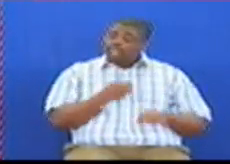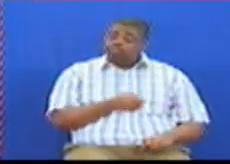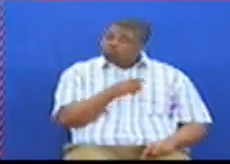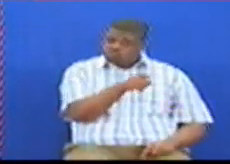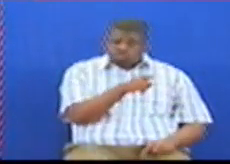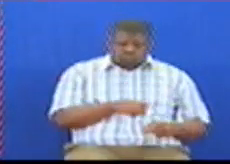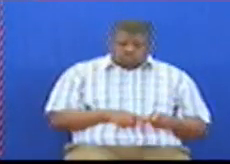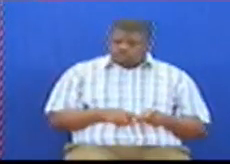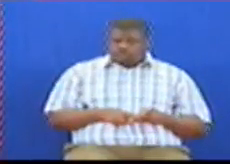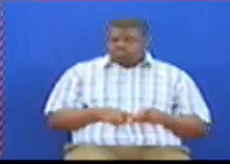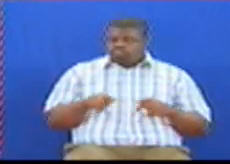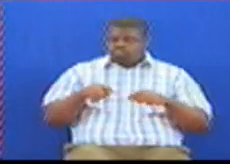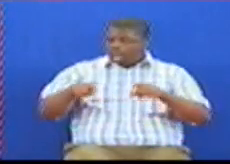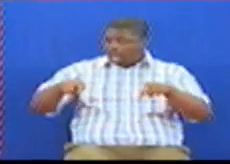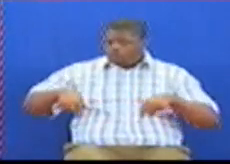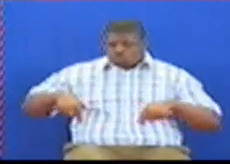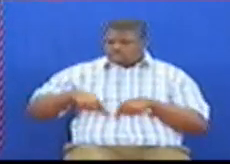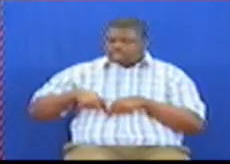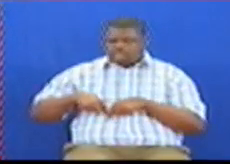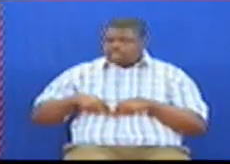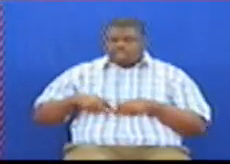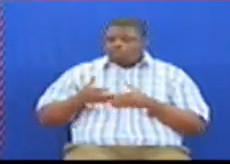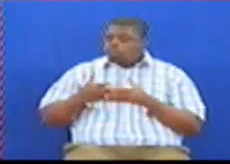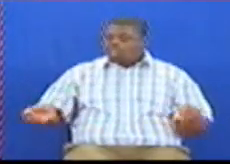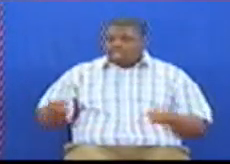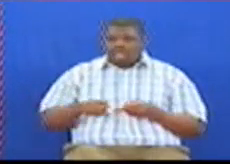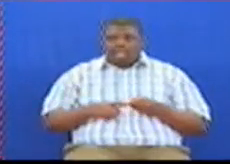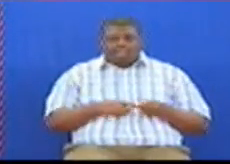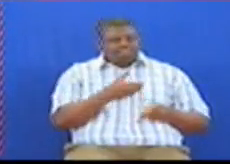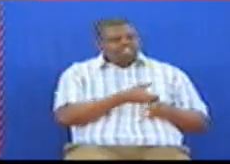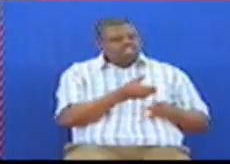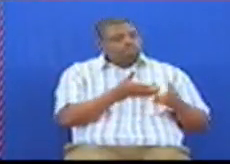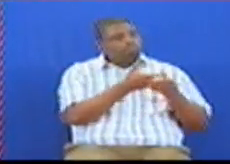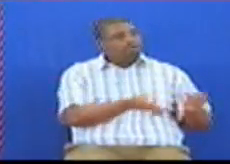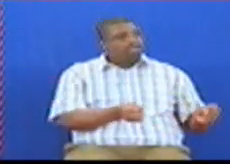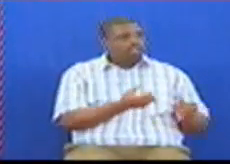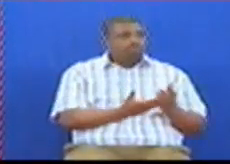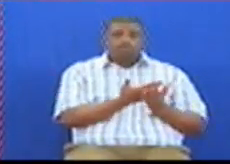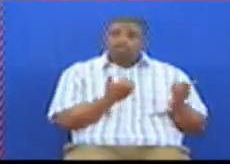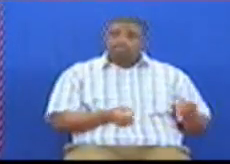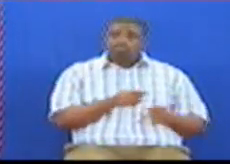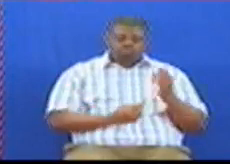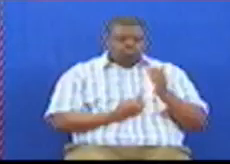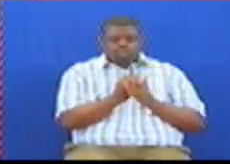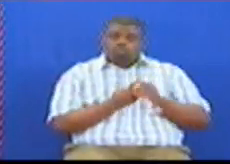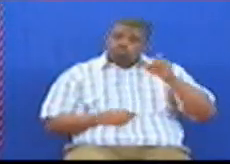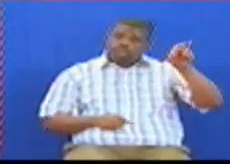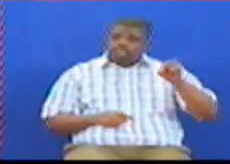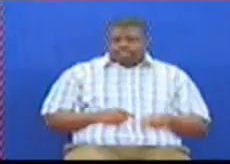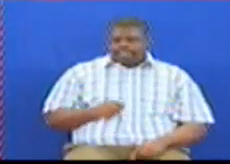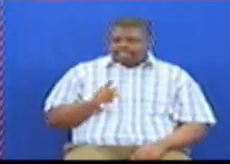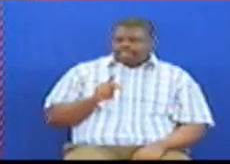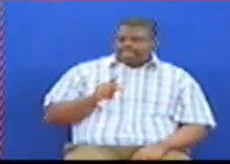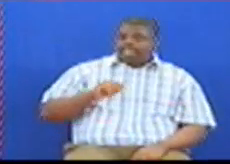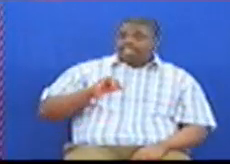cha Kitete kilichokuwa katika kata ya Ruembe chote kimepotea na maji kwa sababu ya yale maji ambayo yametoka kule Tanesco Kidatu. Niombe sana